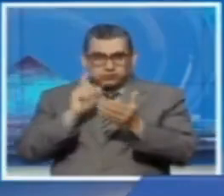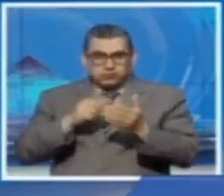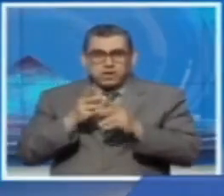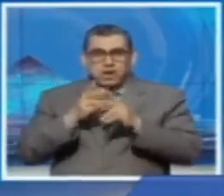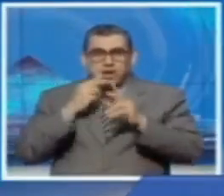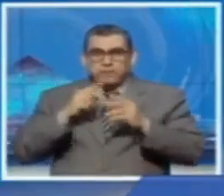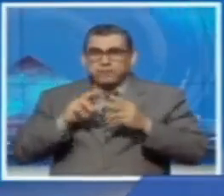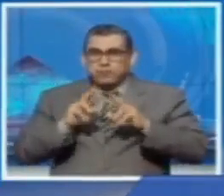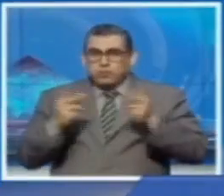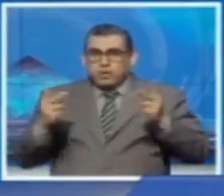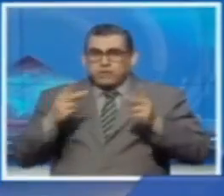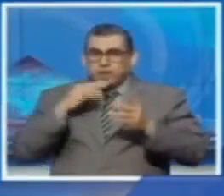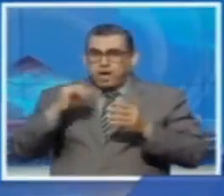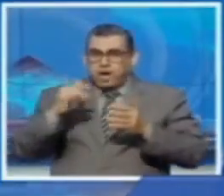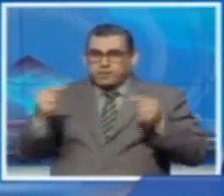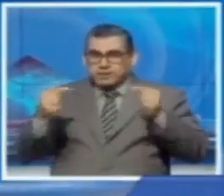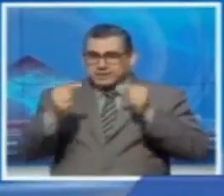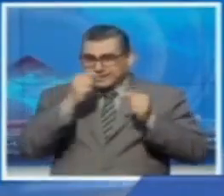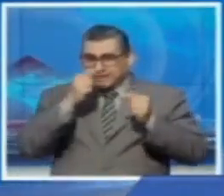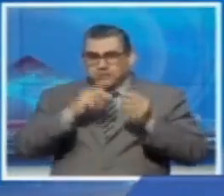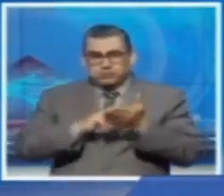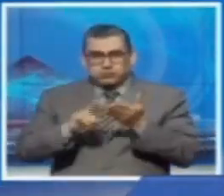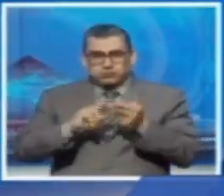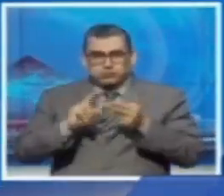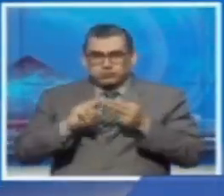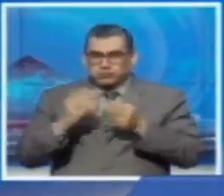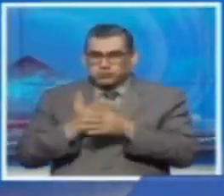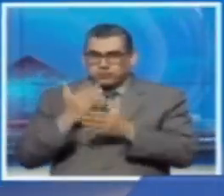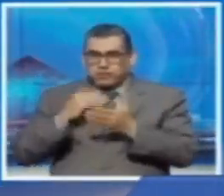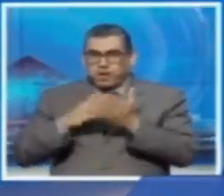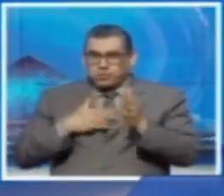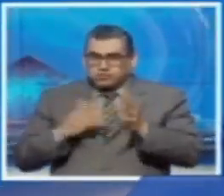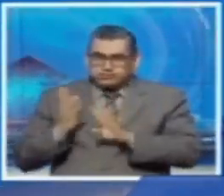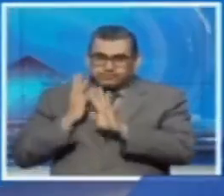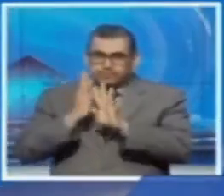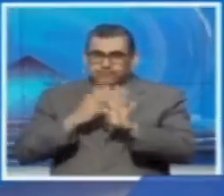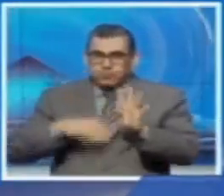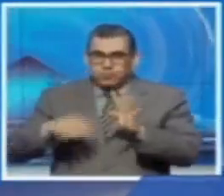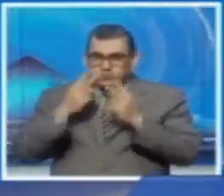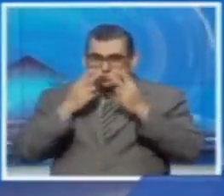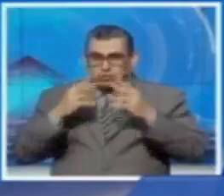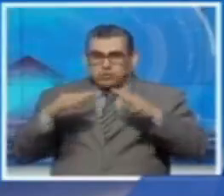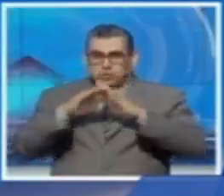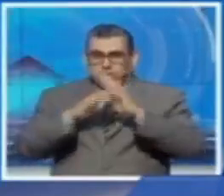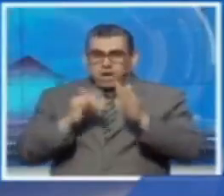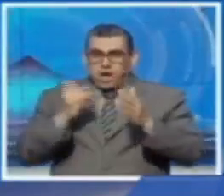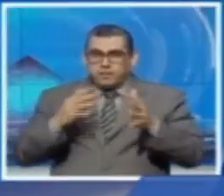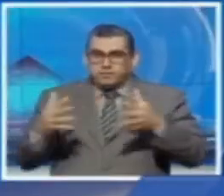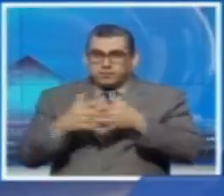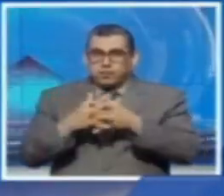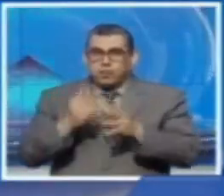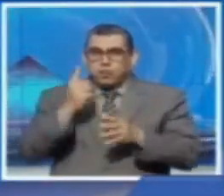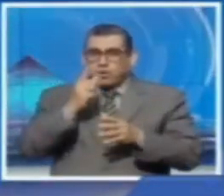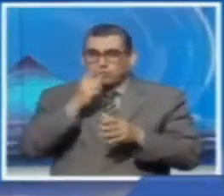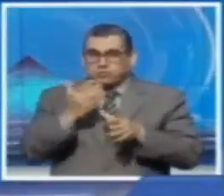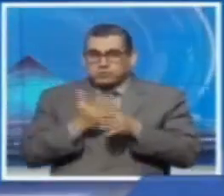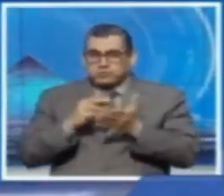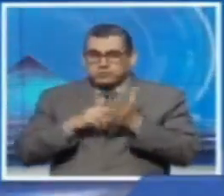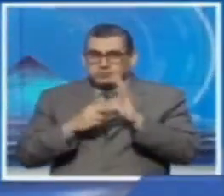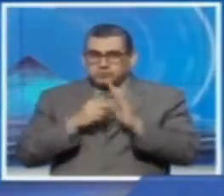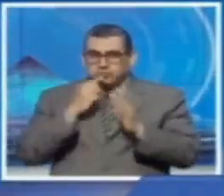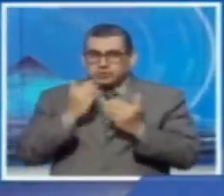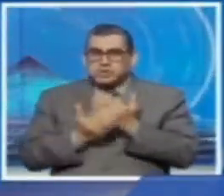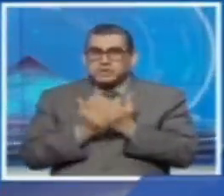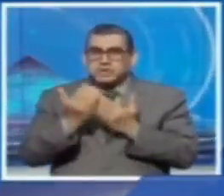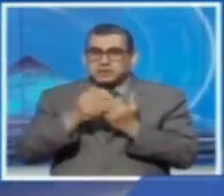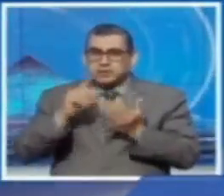الاختلافات في الرؤى ما بين الدول العربية، رغبة في توحيد الرؤى وتقديم المنطقة العربية لنفسها بشكل جديد في